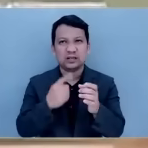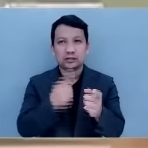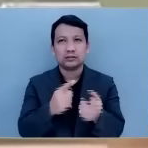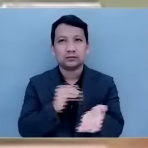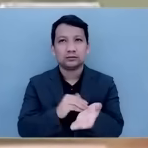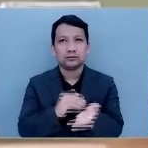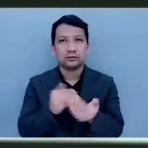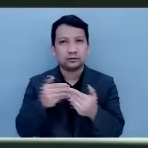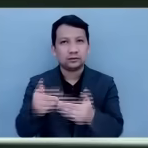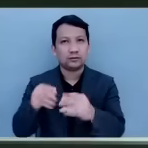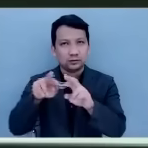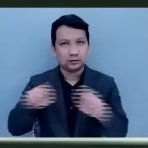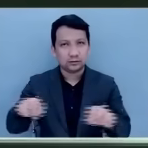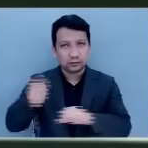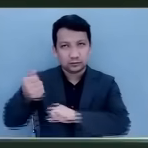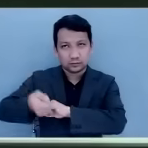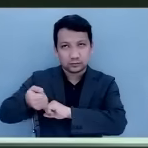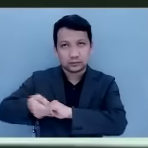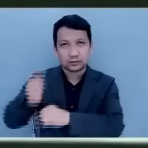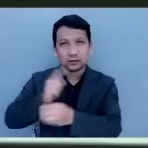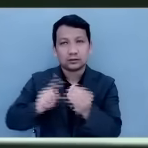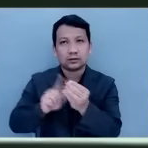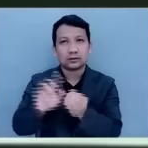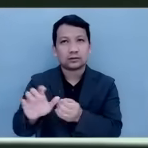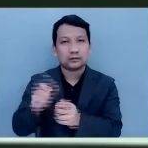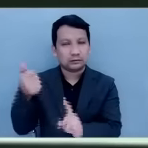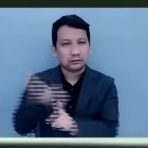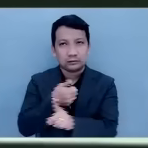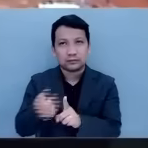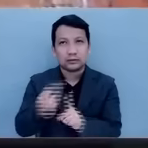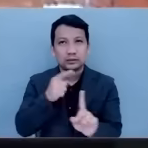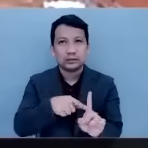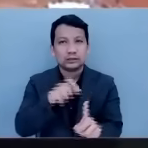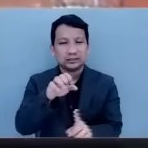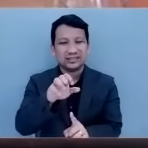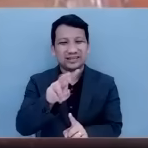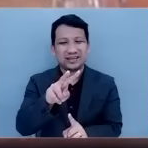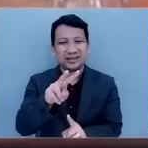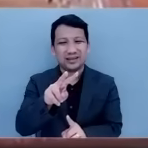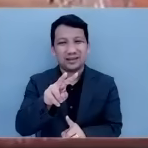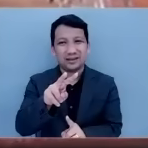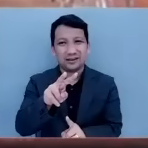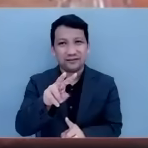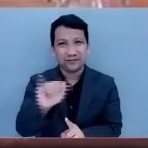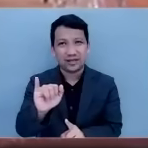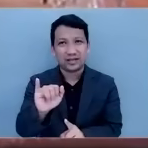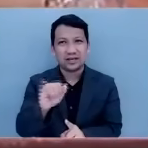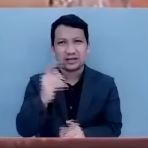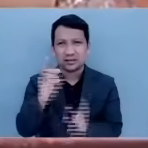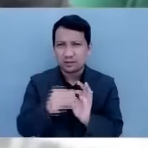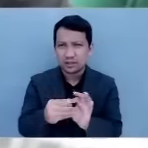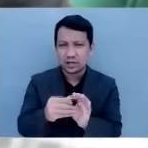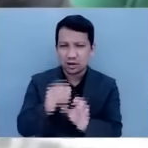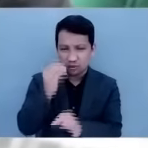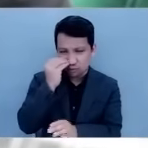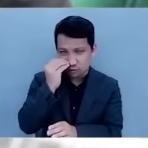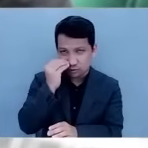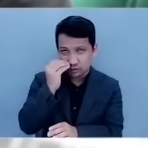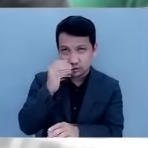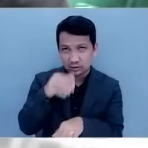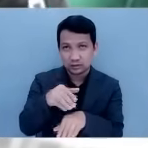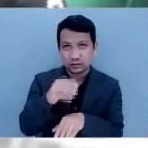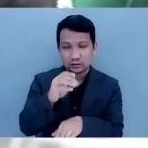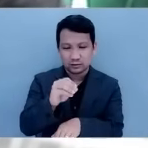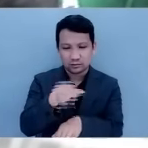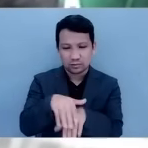sa pagpapatuloy na pagdinig ng Senado sa sinapit na pang-aabuso ni Aling LV sa kamay ng kanyang mga amo sa Occidental Mindoro. Ang